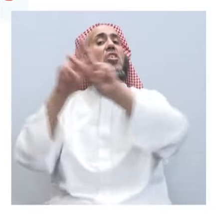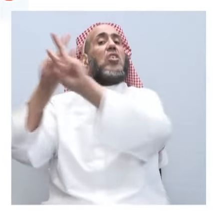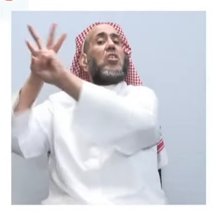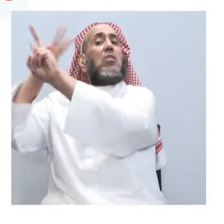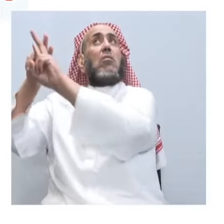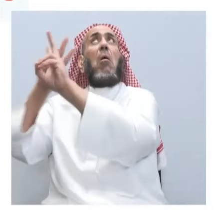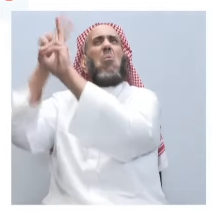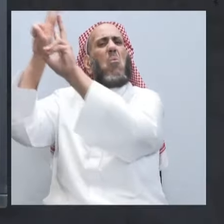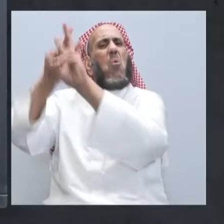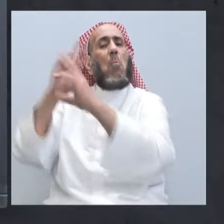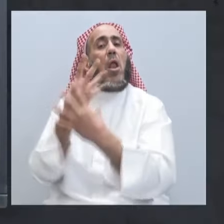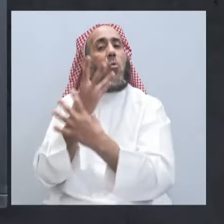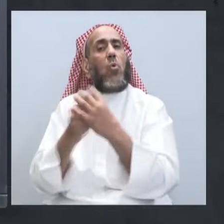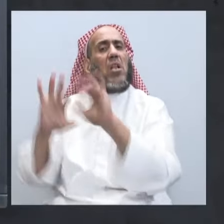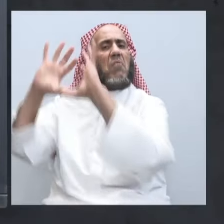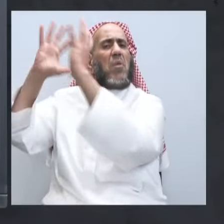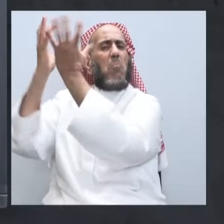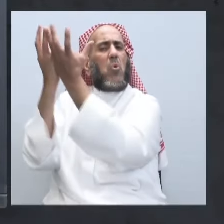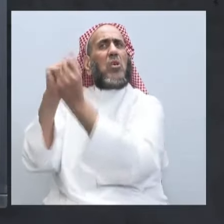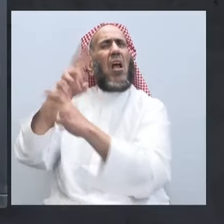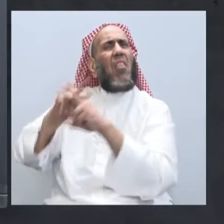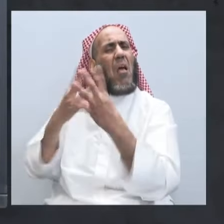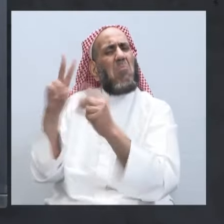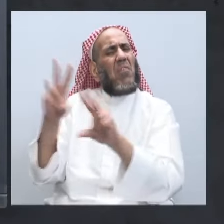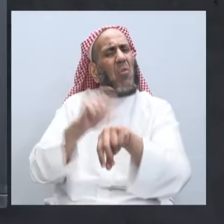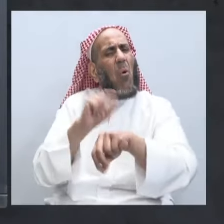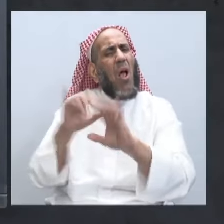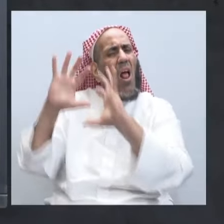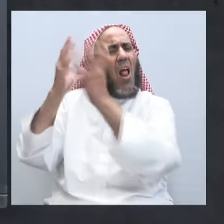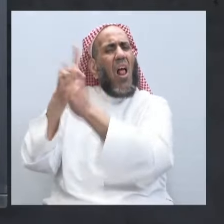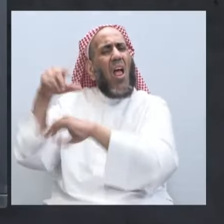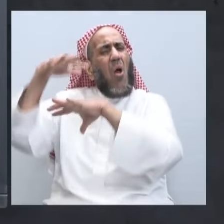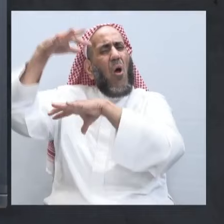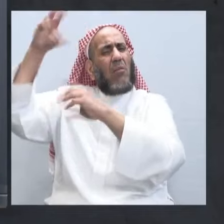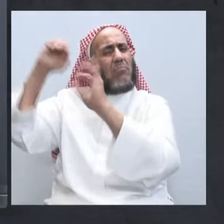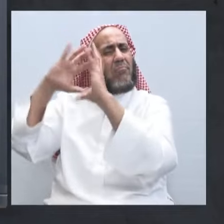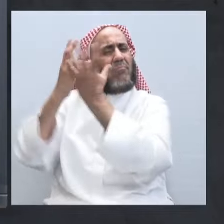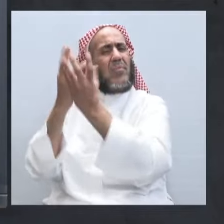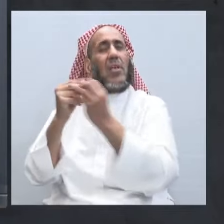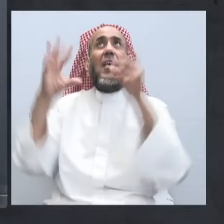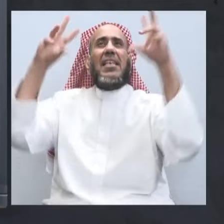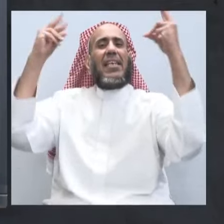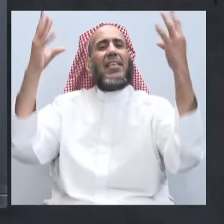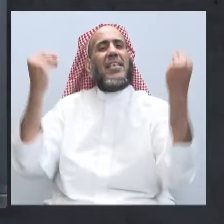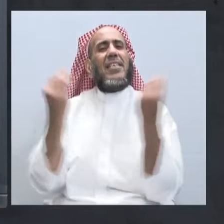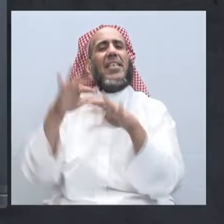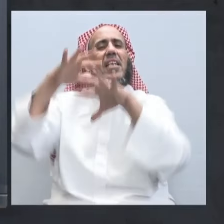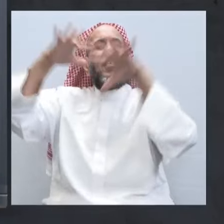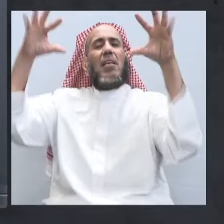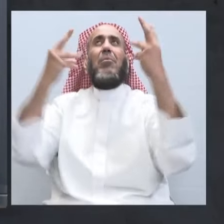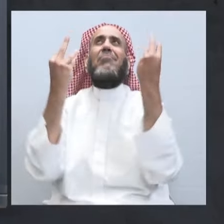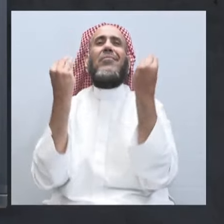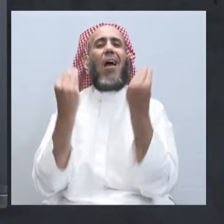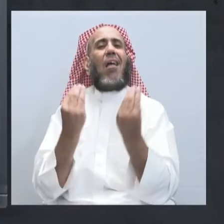كمن يقول من ولد في برج كذا هو كذا هي زينه للسماء الدنيا